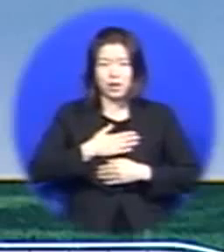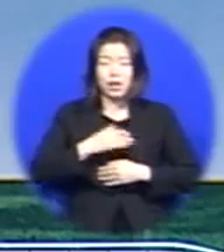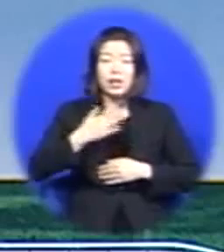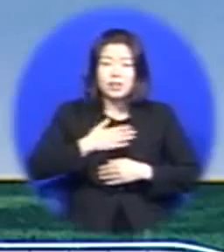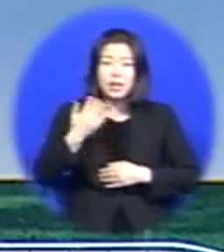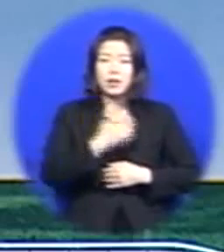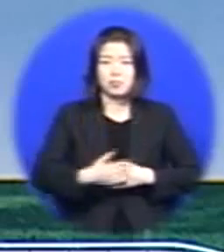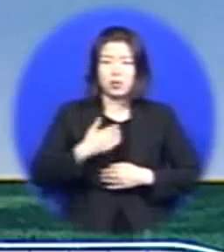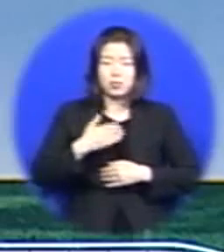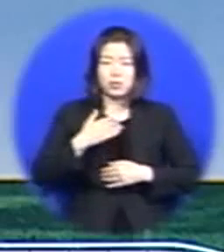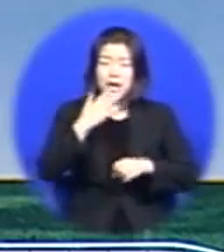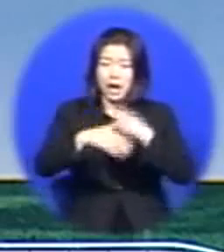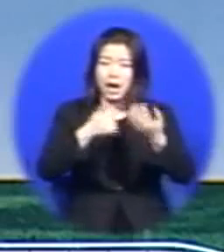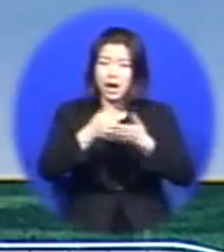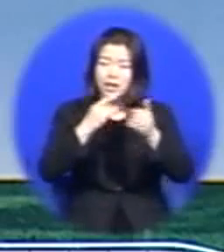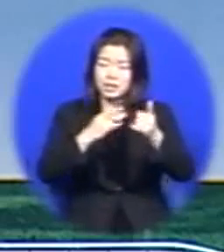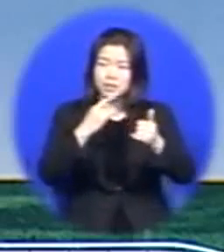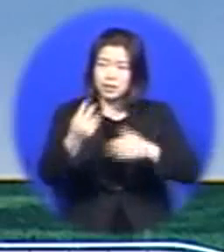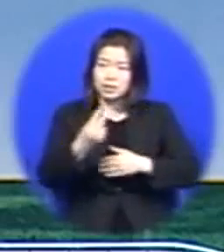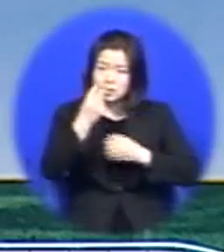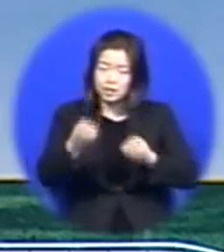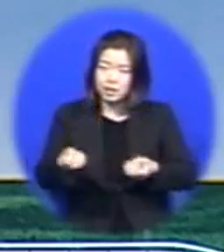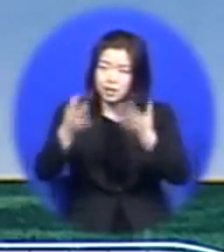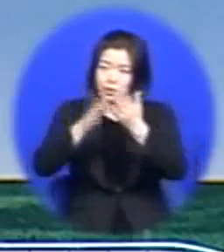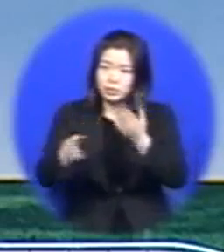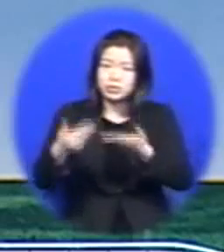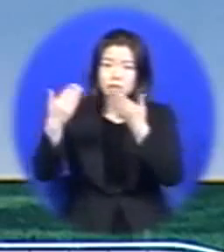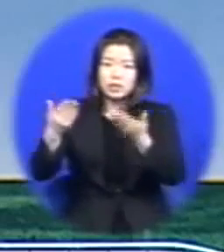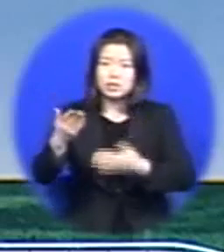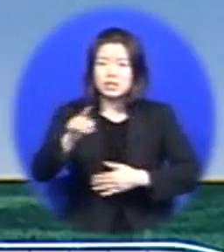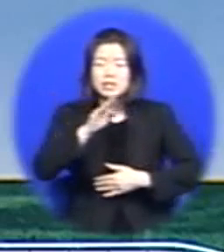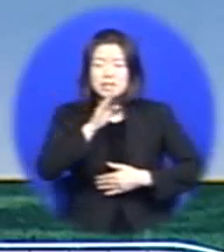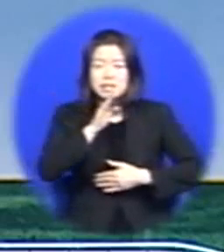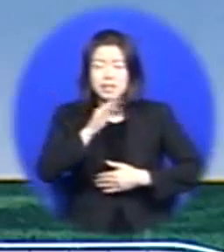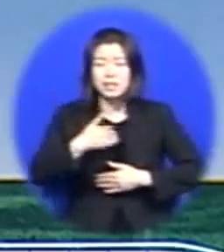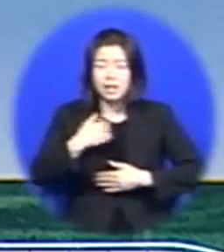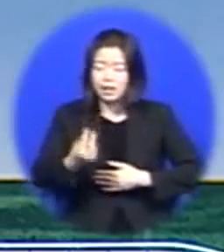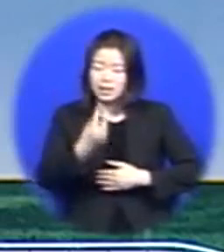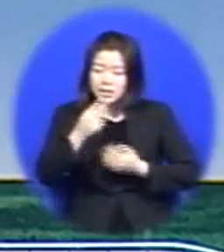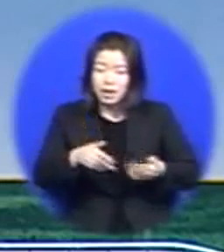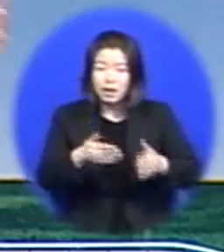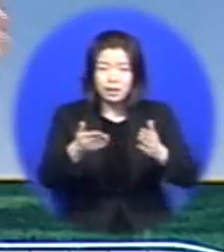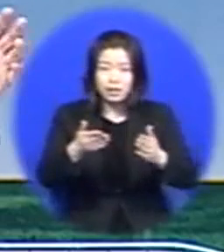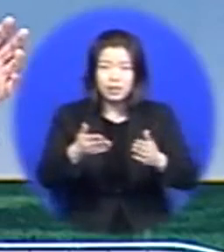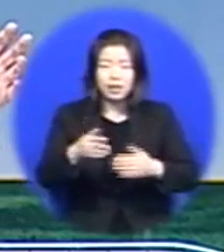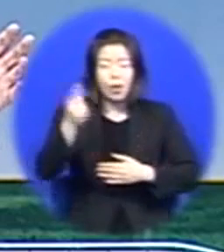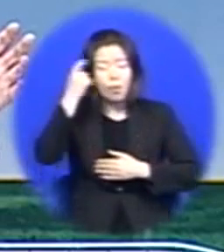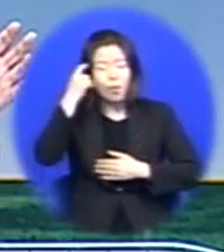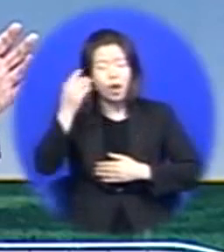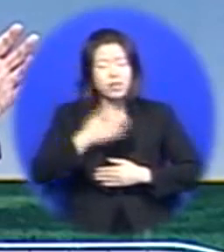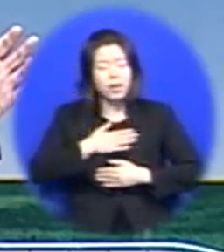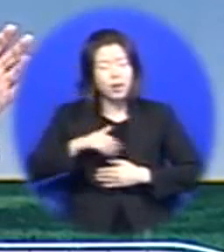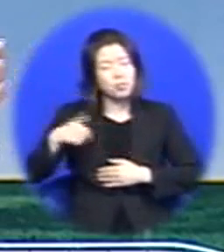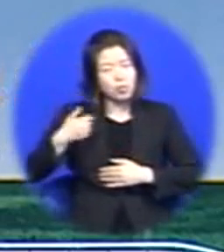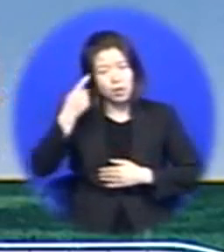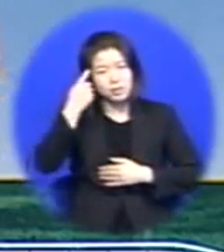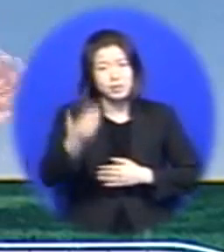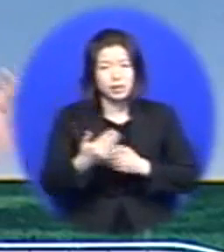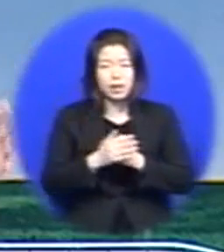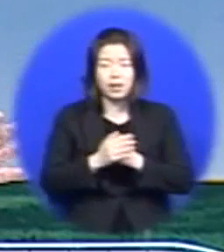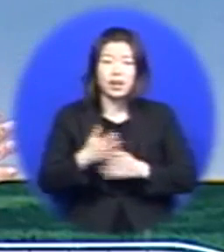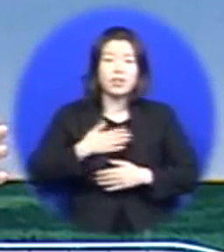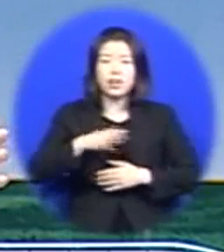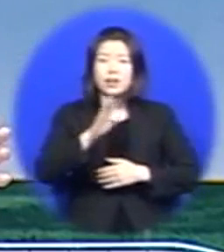몸을 하나님께 산제물로 바치는 것이 그것이 진짜 내가 살 길이구나. 내가 왜 그걸 몰랐을까? 내가